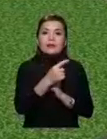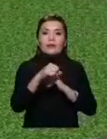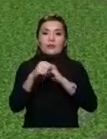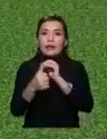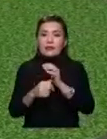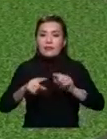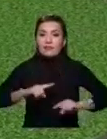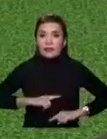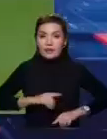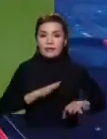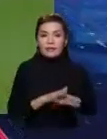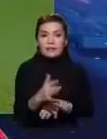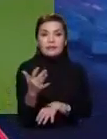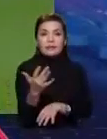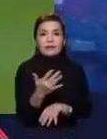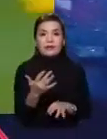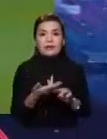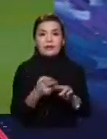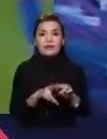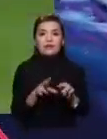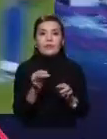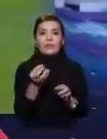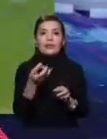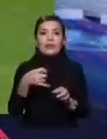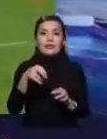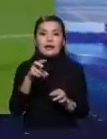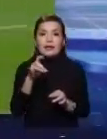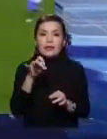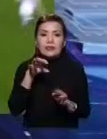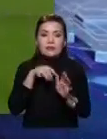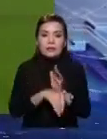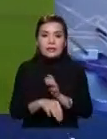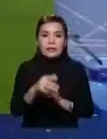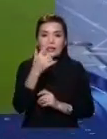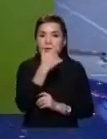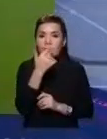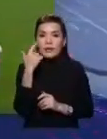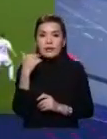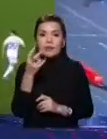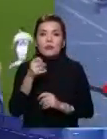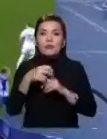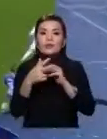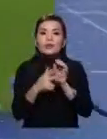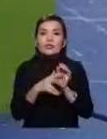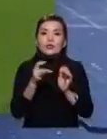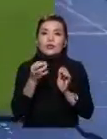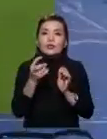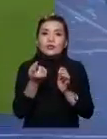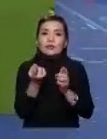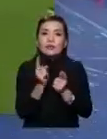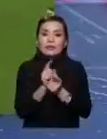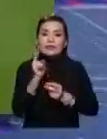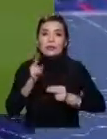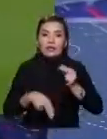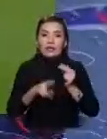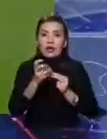финал аясында өткен ойын еді. Алавес пен Мадридтің Реал арасында испандық премьераның 18-ші турының кездесуі аяқталды.